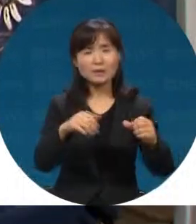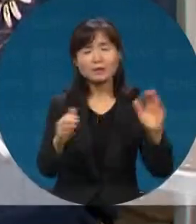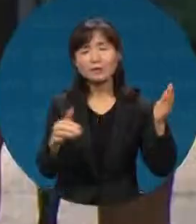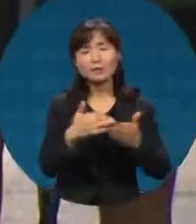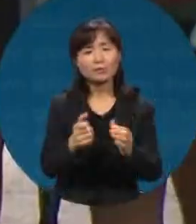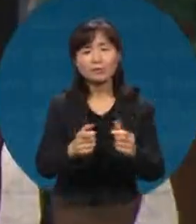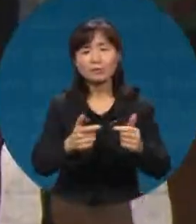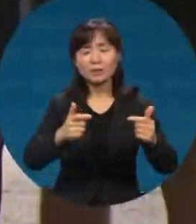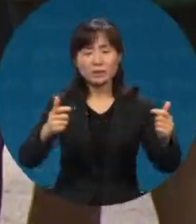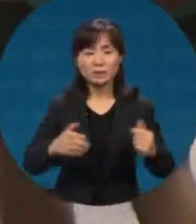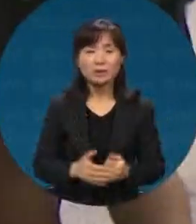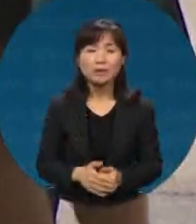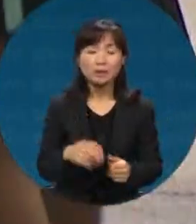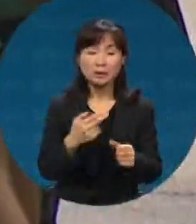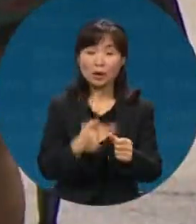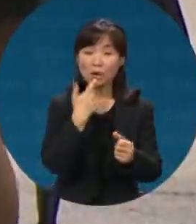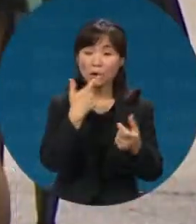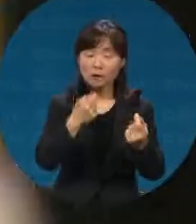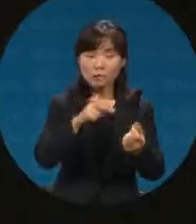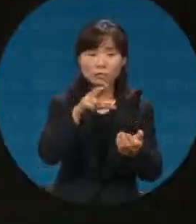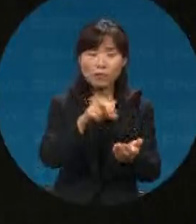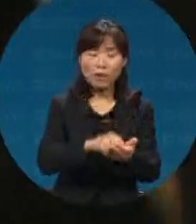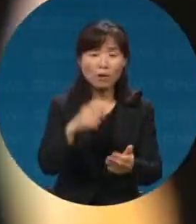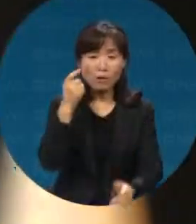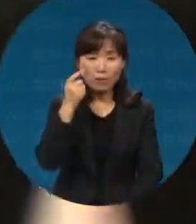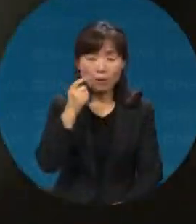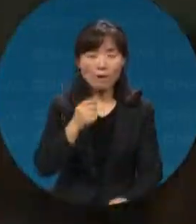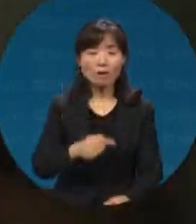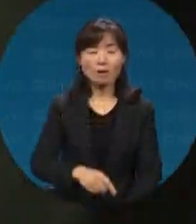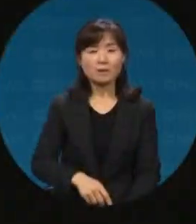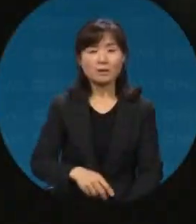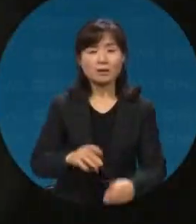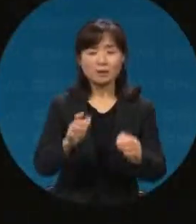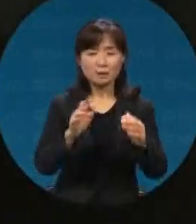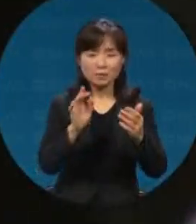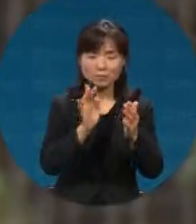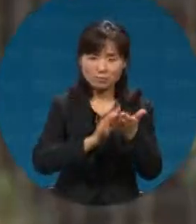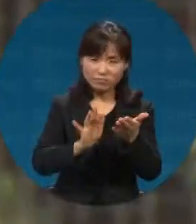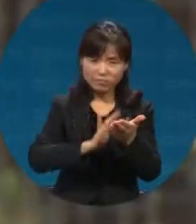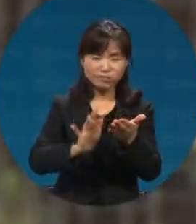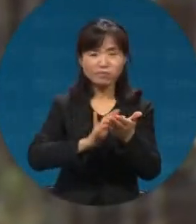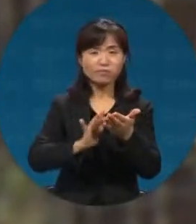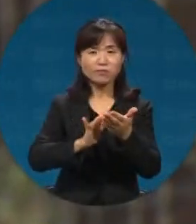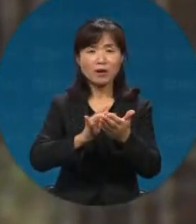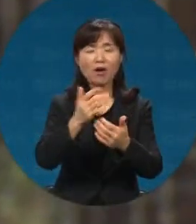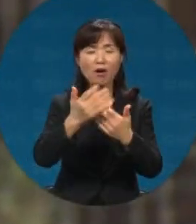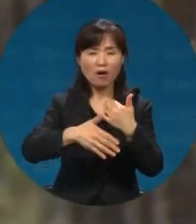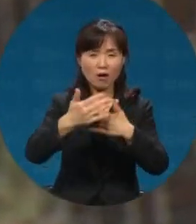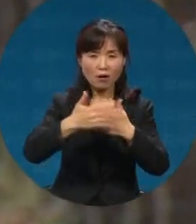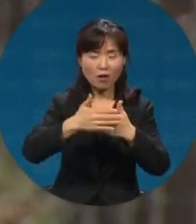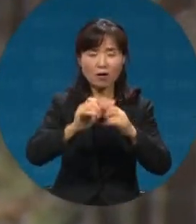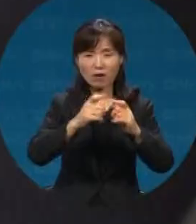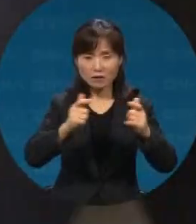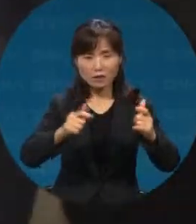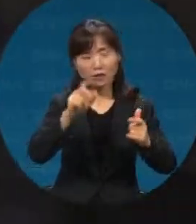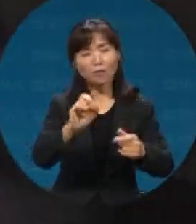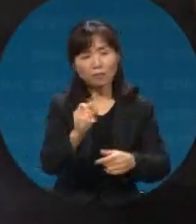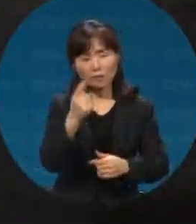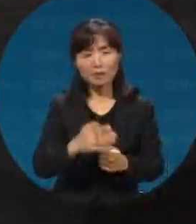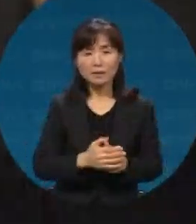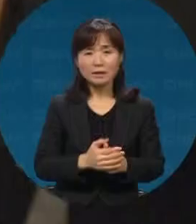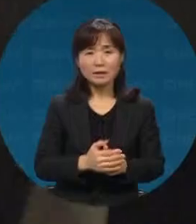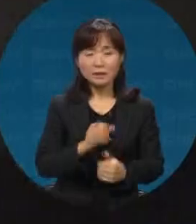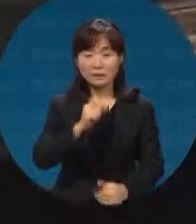있어요 교사들은 이런 문제의 원인을 미디어 환경변화에서 찾습니다 학생들이 유튜브 등 영상